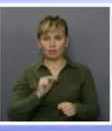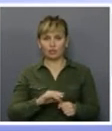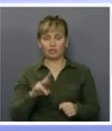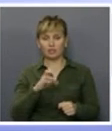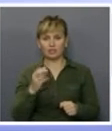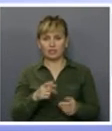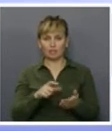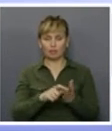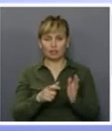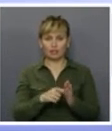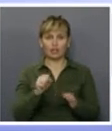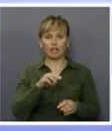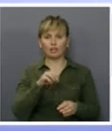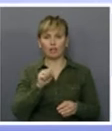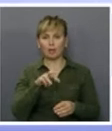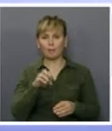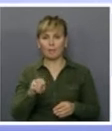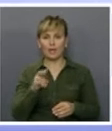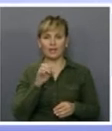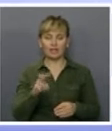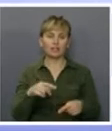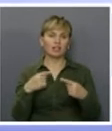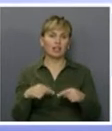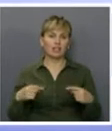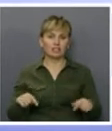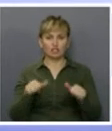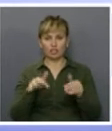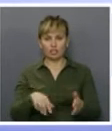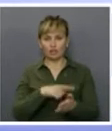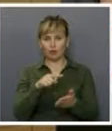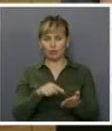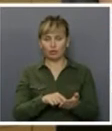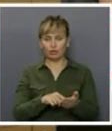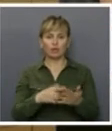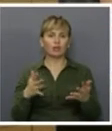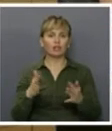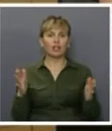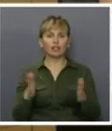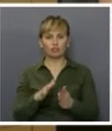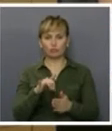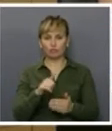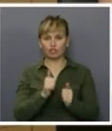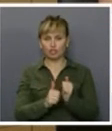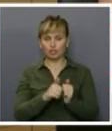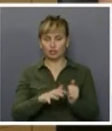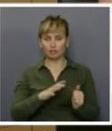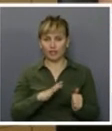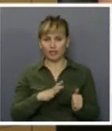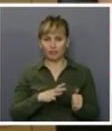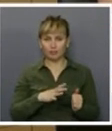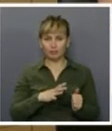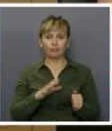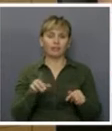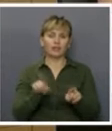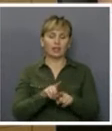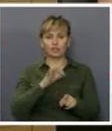палатой Атамекен для разрешения тех или иных вопросов. А ну о каких ограничениях чаще всего идет речь? Вы знаете, скажем